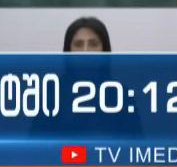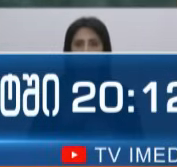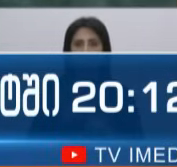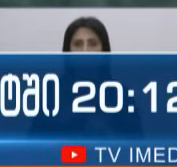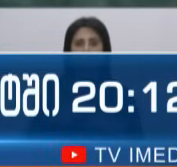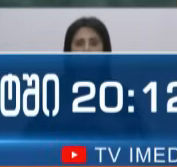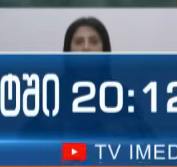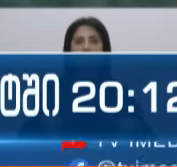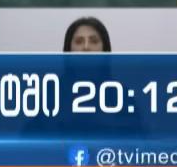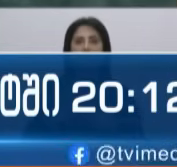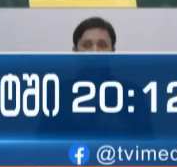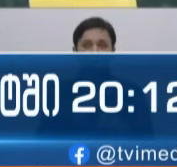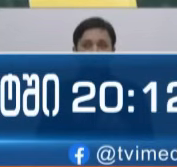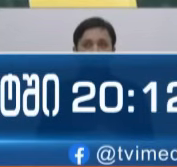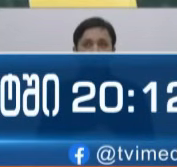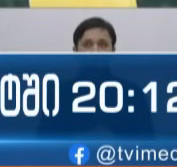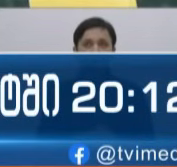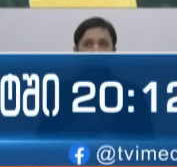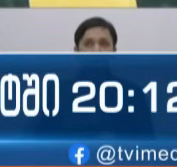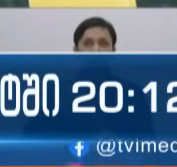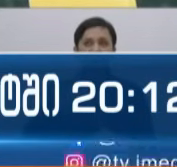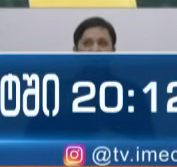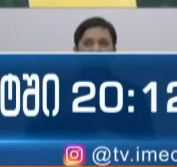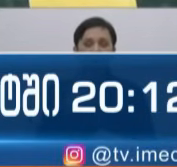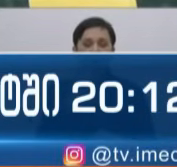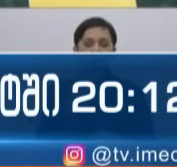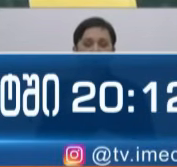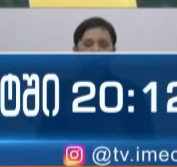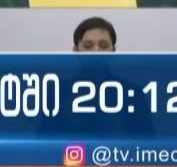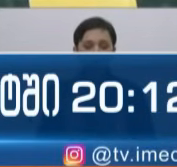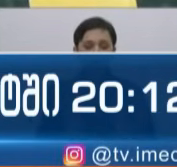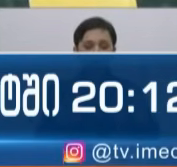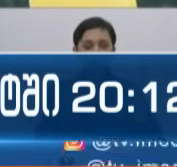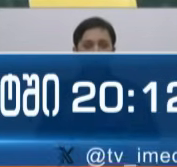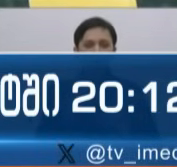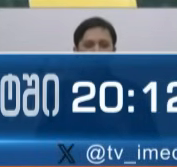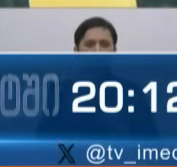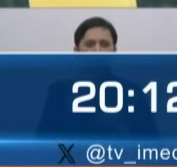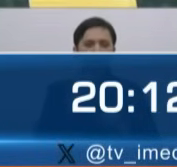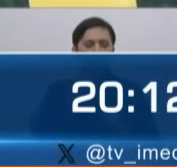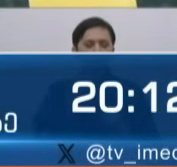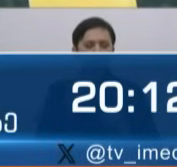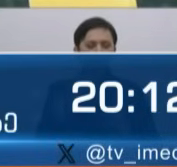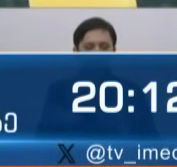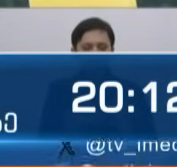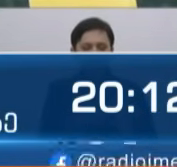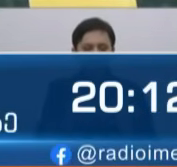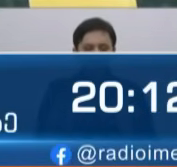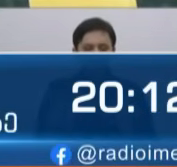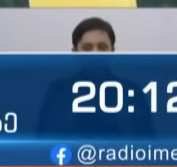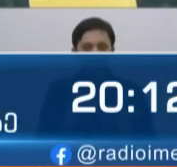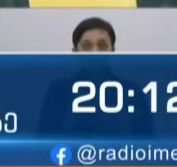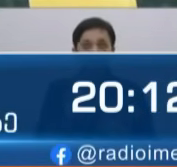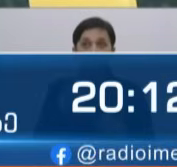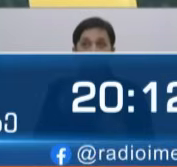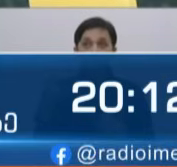ეს საზოგადოებამ უნდა იცოდეს. კვეხარა ქოთანი, რომ იკვეხნი და ოქროს ძირი მაქვსო, და